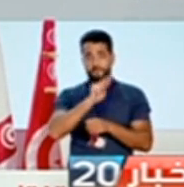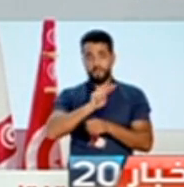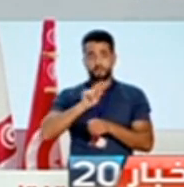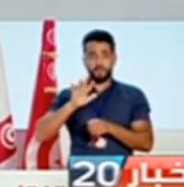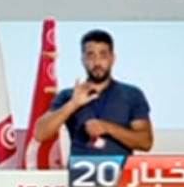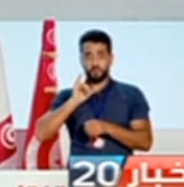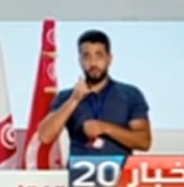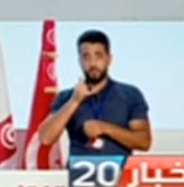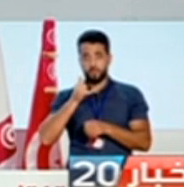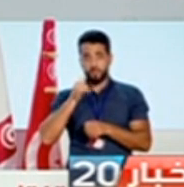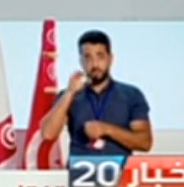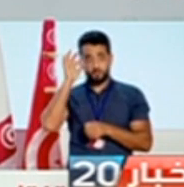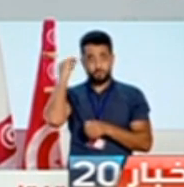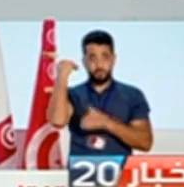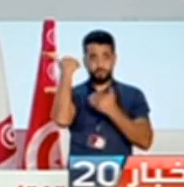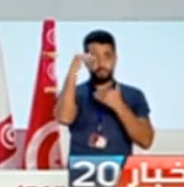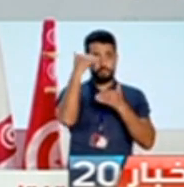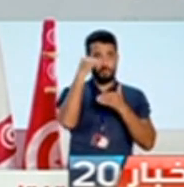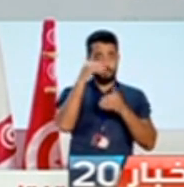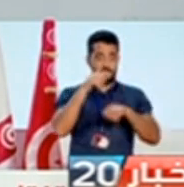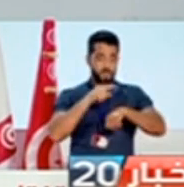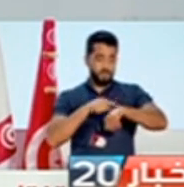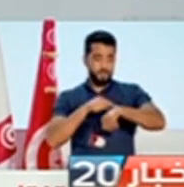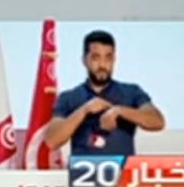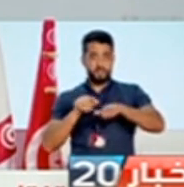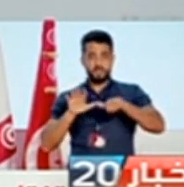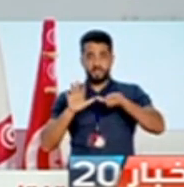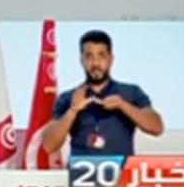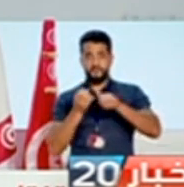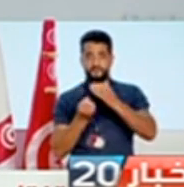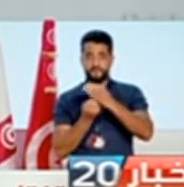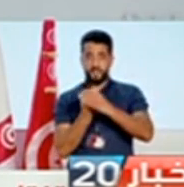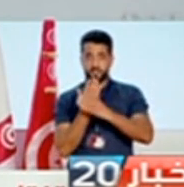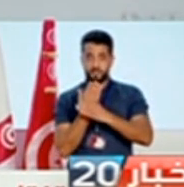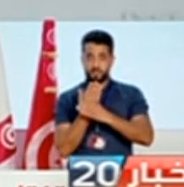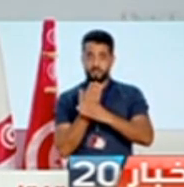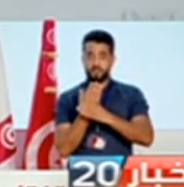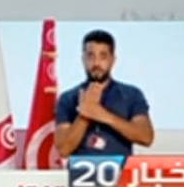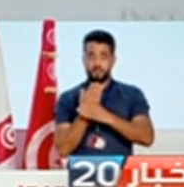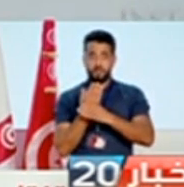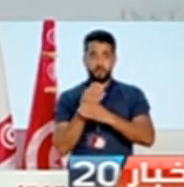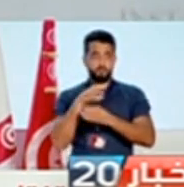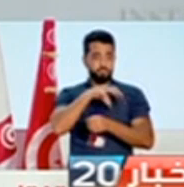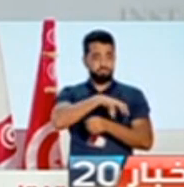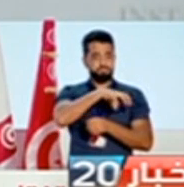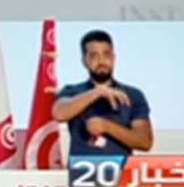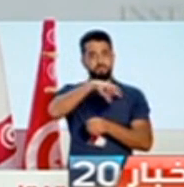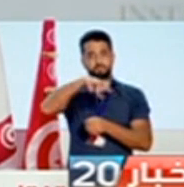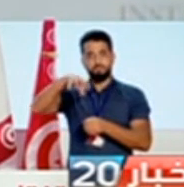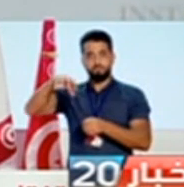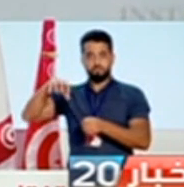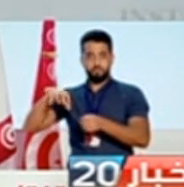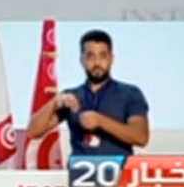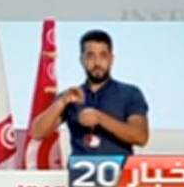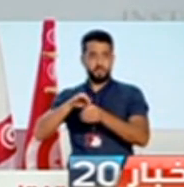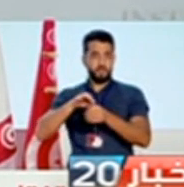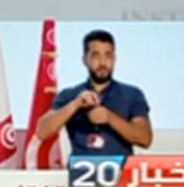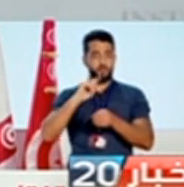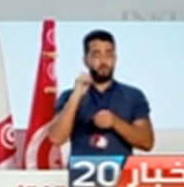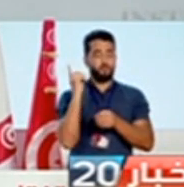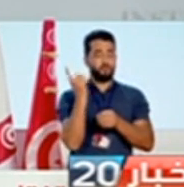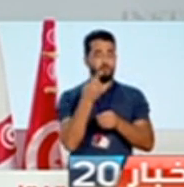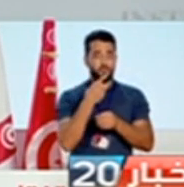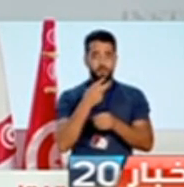بالنسبة للتونسيين بالخارج إلى حدود الساعة 6 مساء في مراكز ومكاتب الاقتراع في